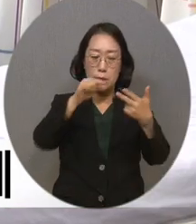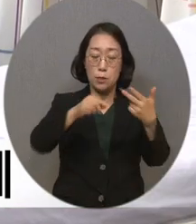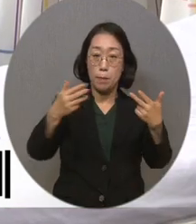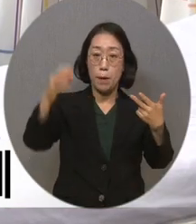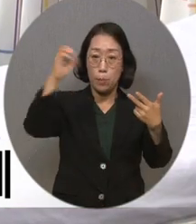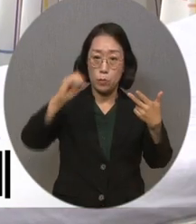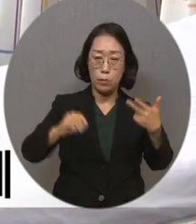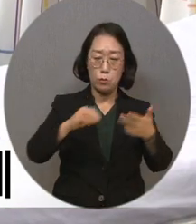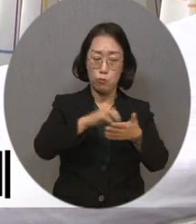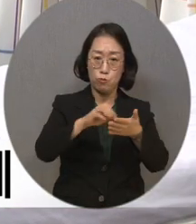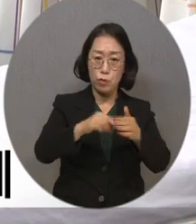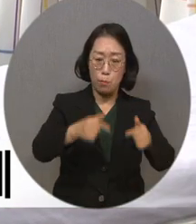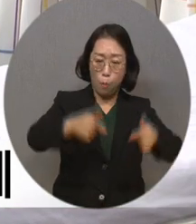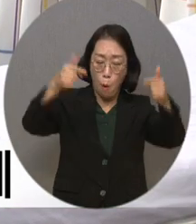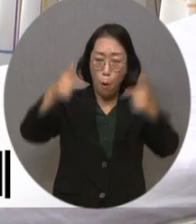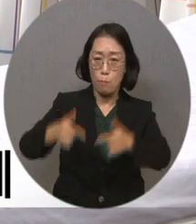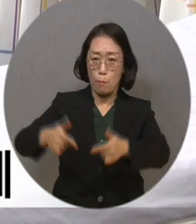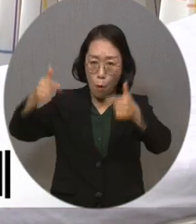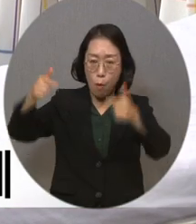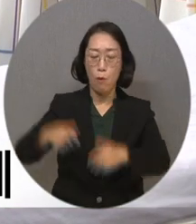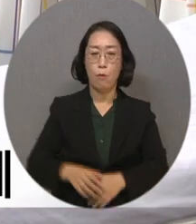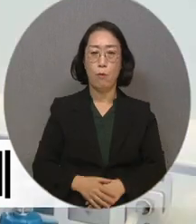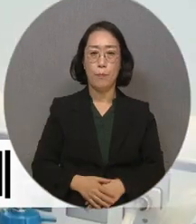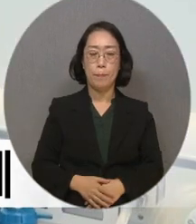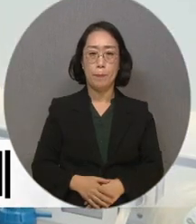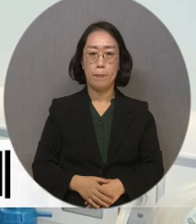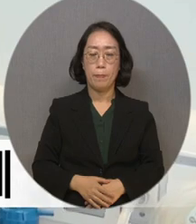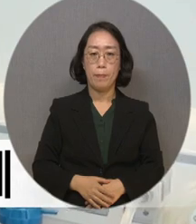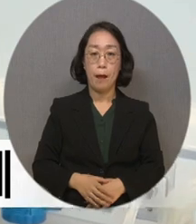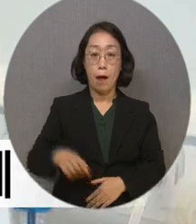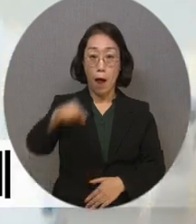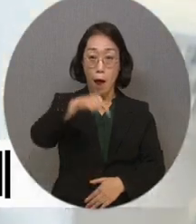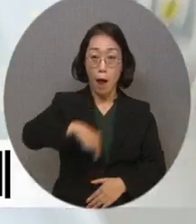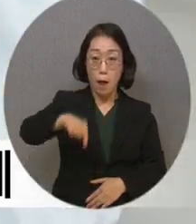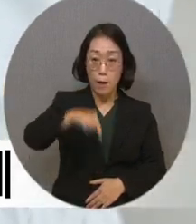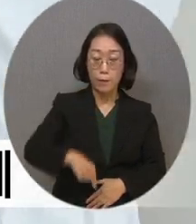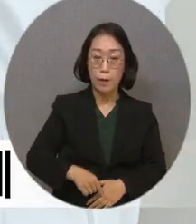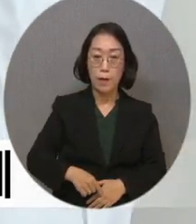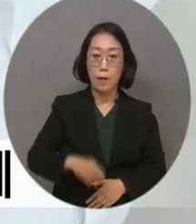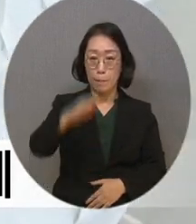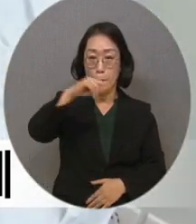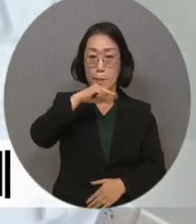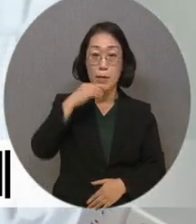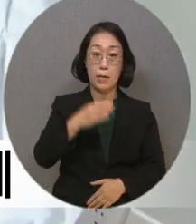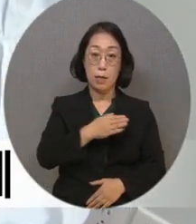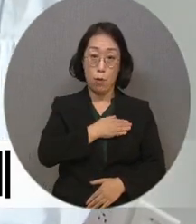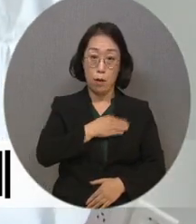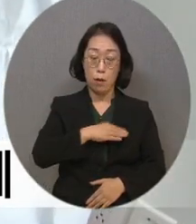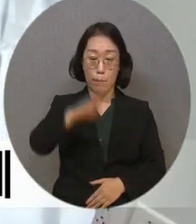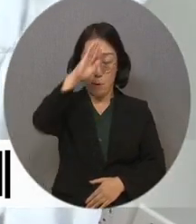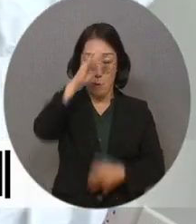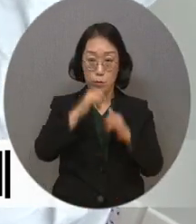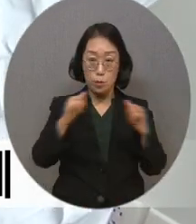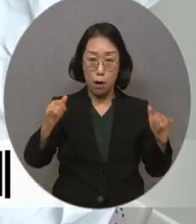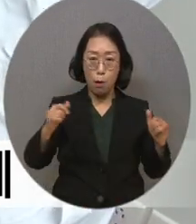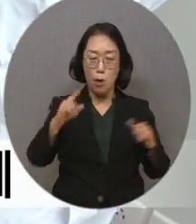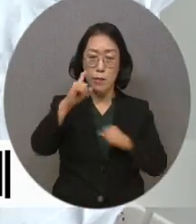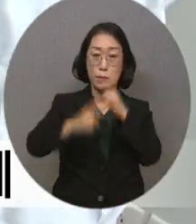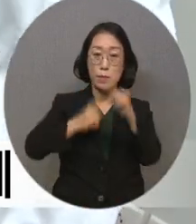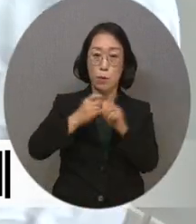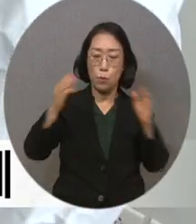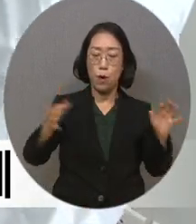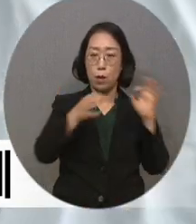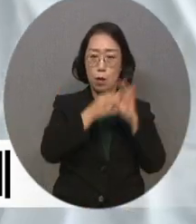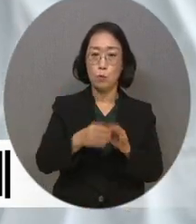7.8%로 증가세가 두드러졌습니다. 국내 결핵 환자는 2011년 이후 11년 연속 감소세를